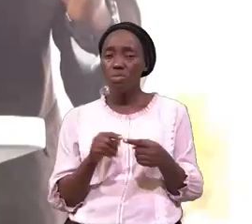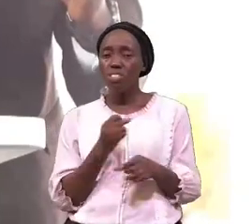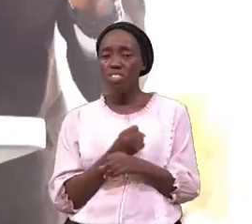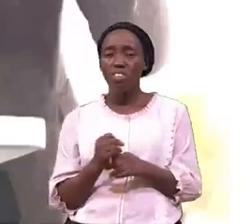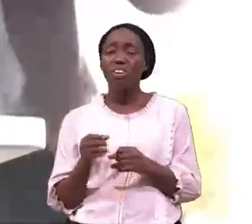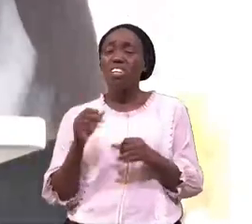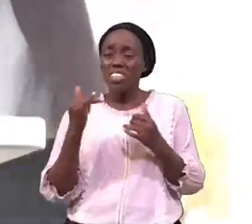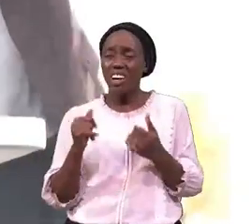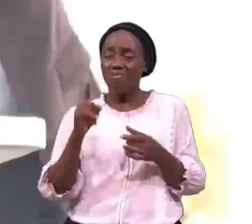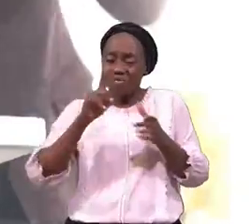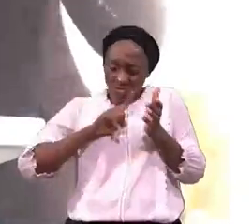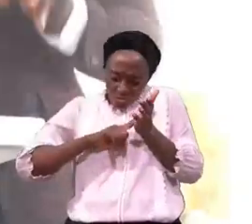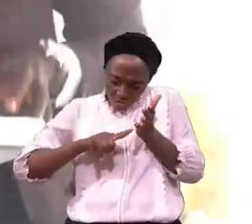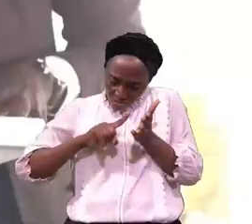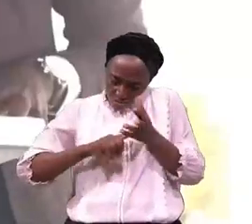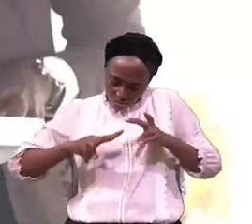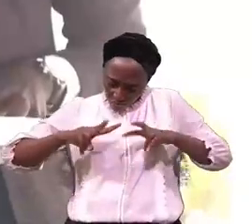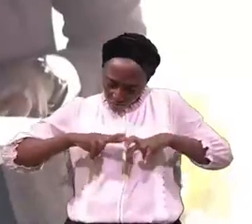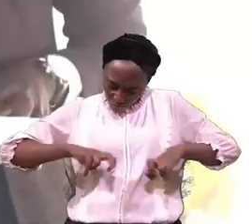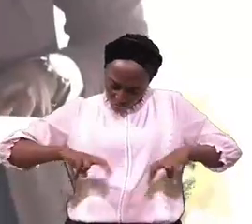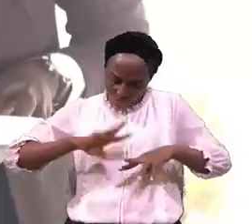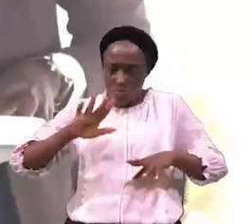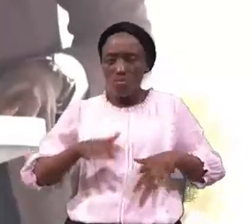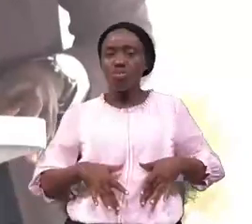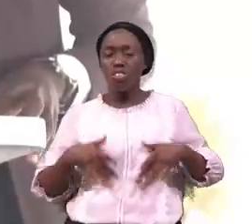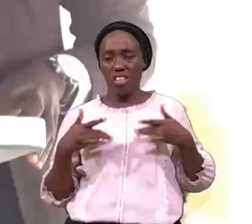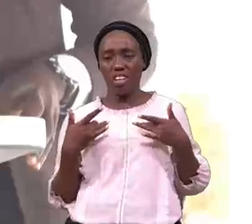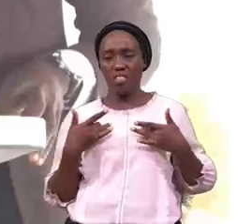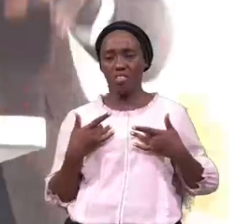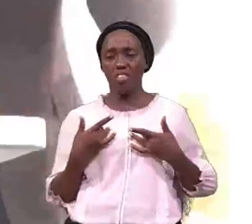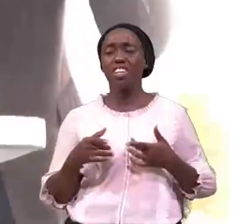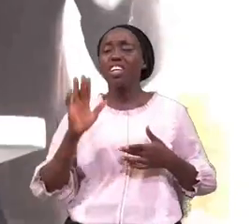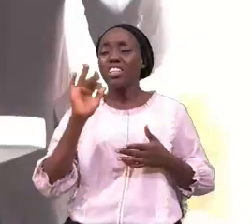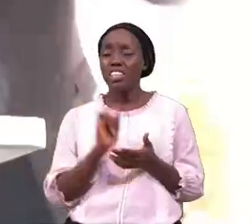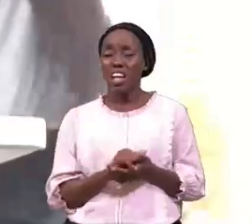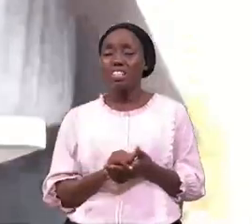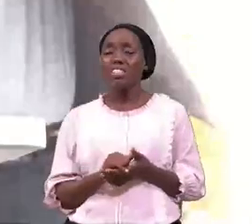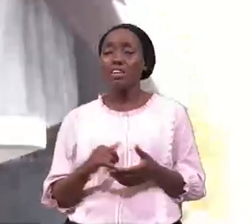tu examines ta vie. Cet évangile doit impacter ta vie.